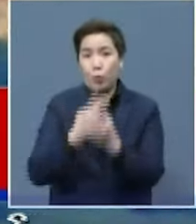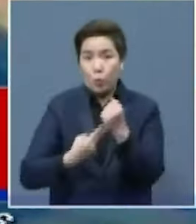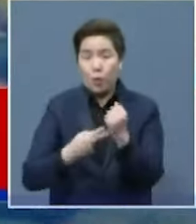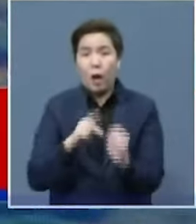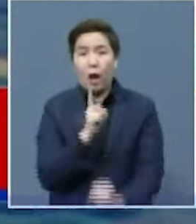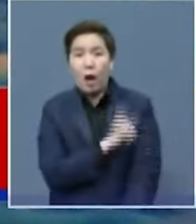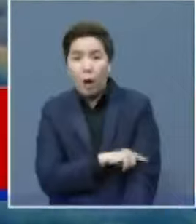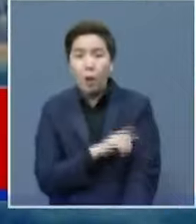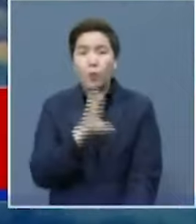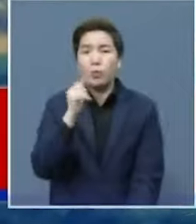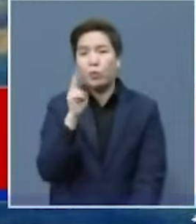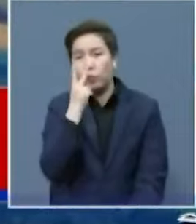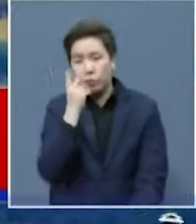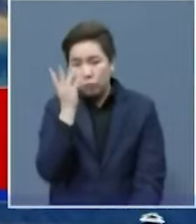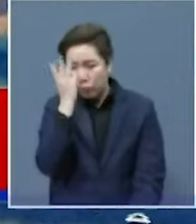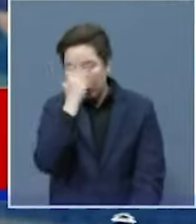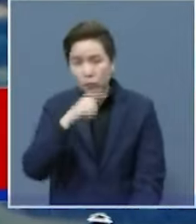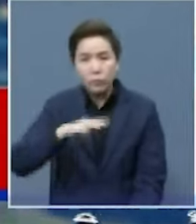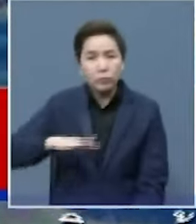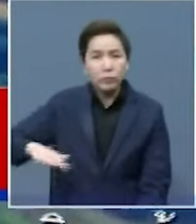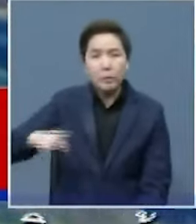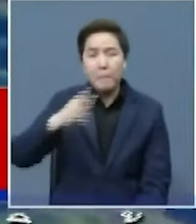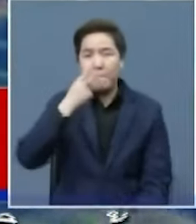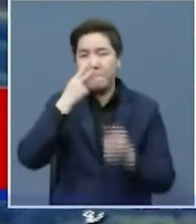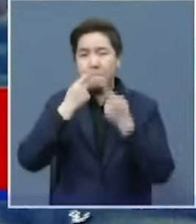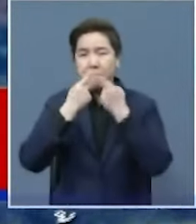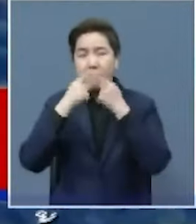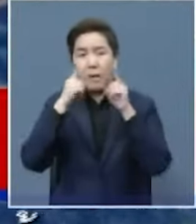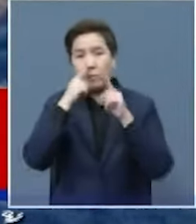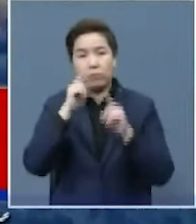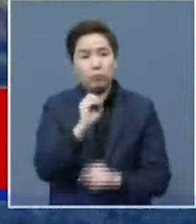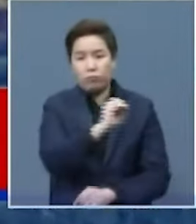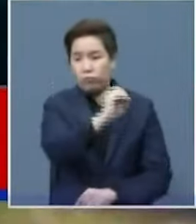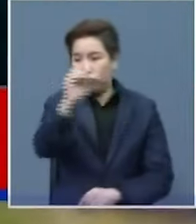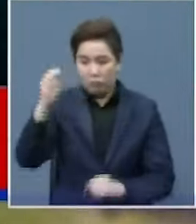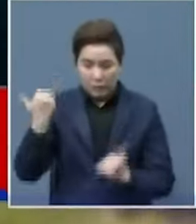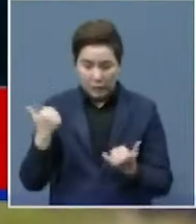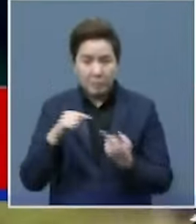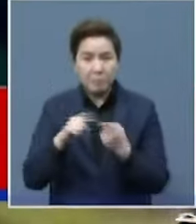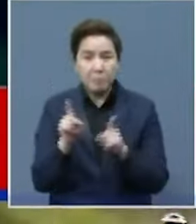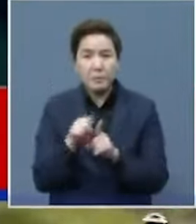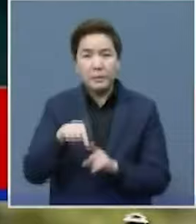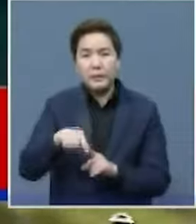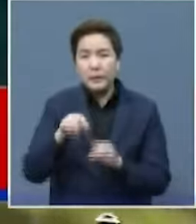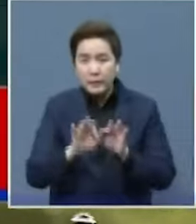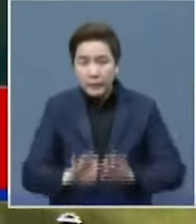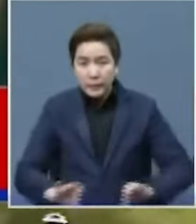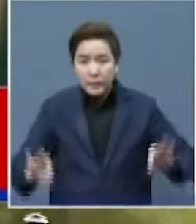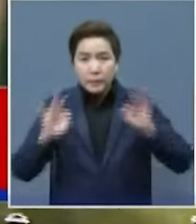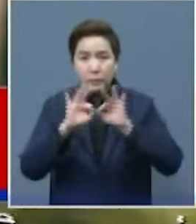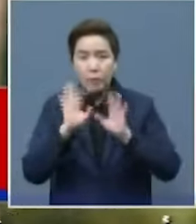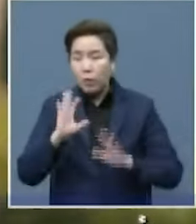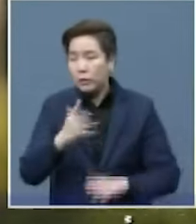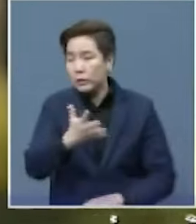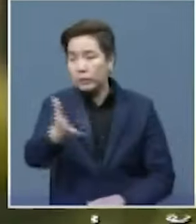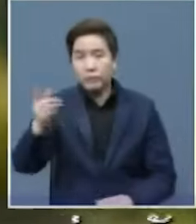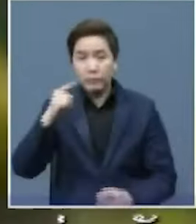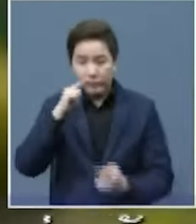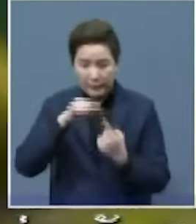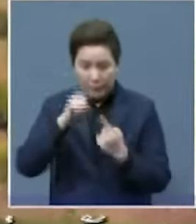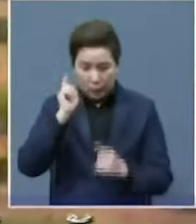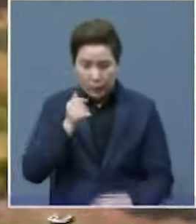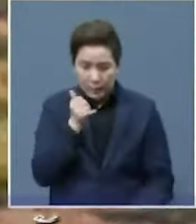ก็สลับสับไปแบบนี้มันเลยสวยงามแปลกตาไม่เหมือนที่อื่นและถือเป็นจุดไฮไลท์สำคัญที่ที่อื่นก็ไม่มี